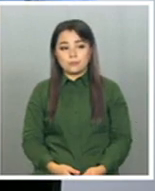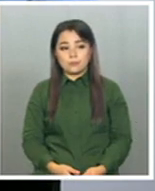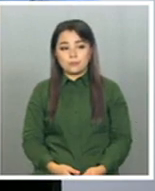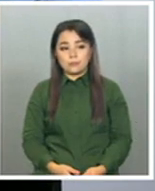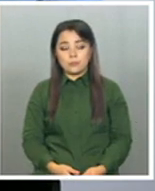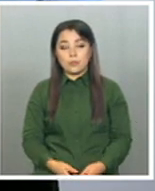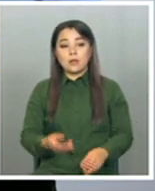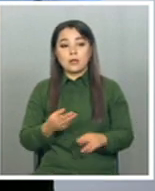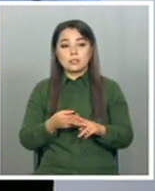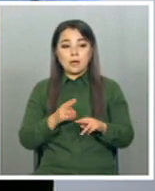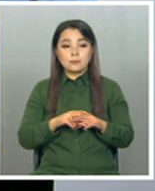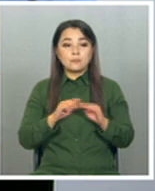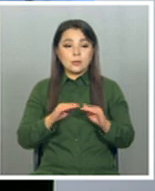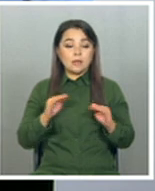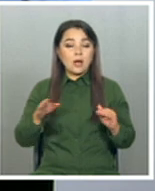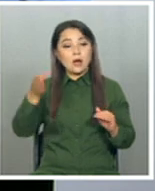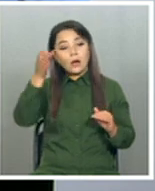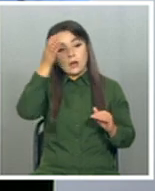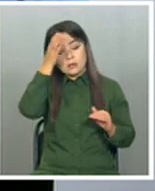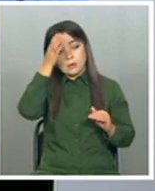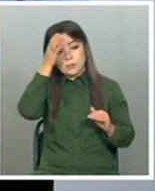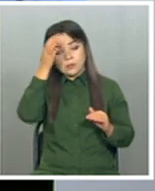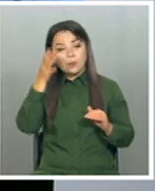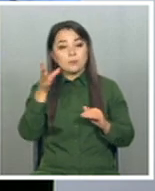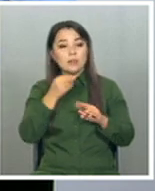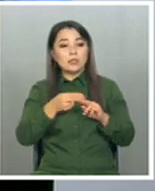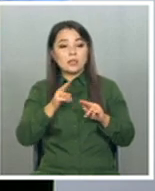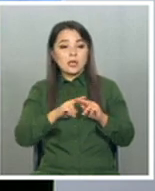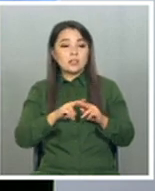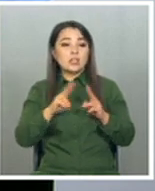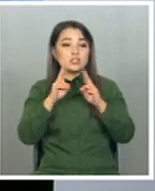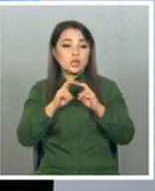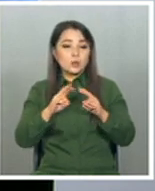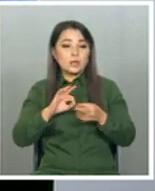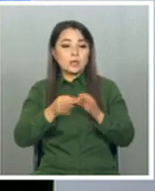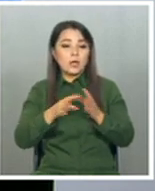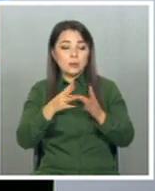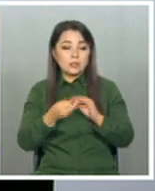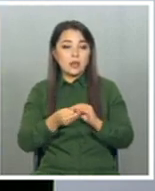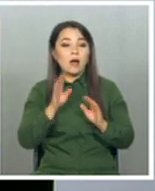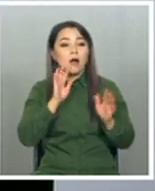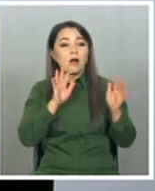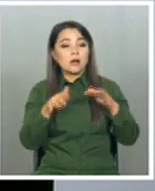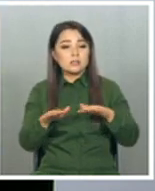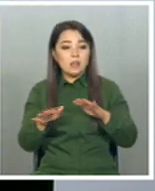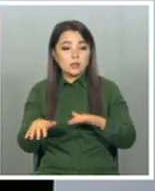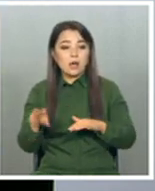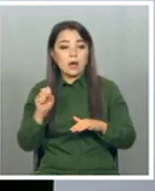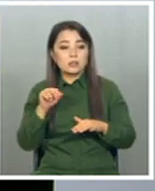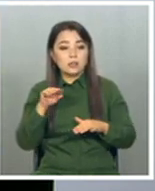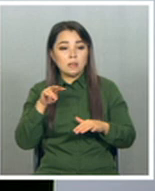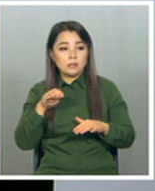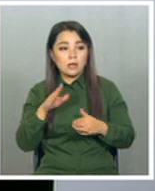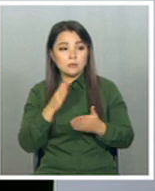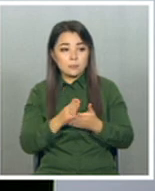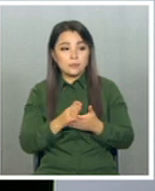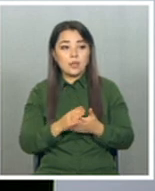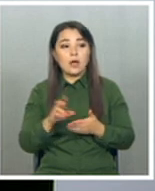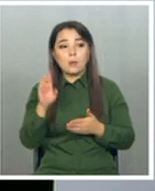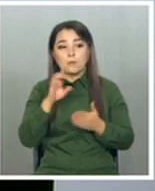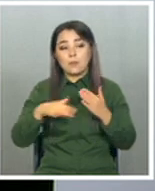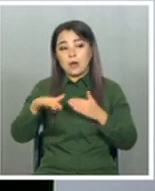Енді, балалар, ғалымдардың зерттеуі бойынша Атлант мұхитының, балалар, батыс